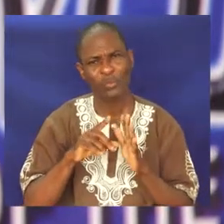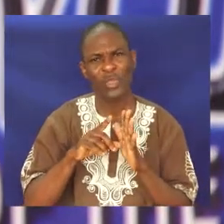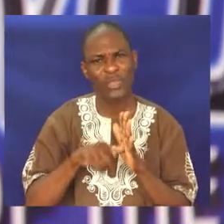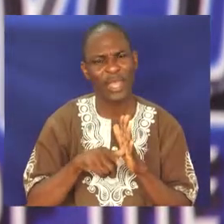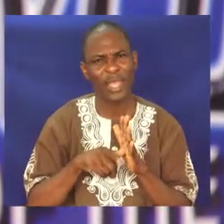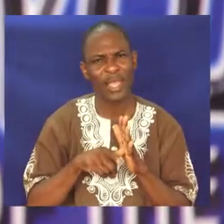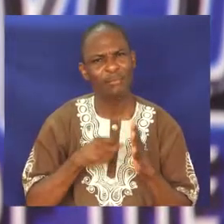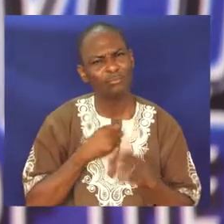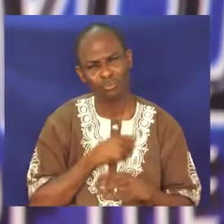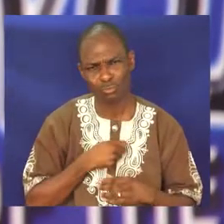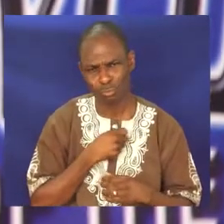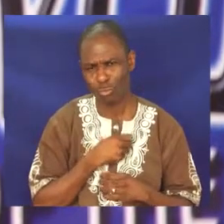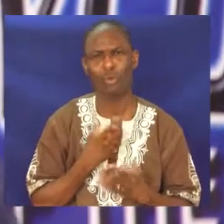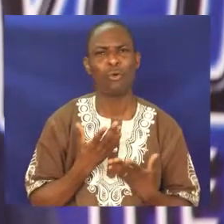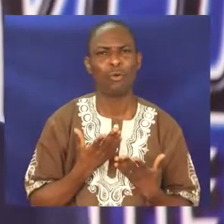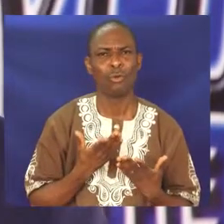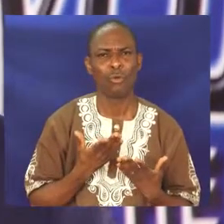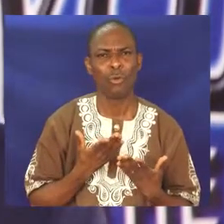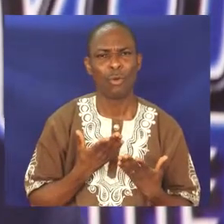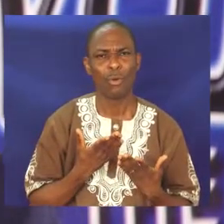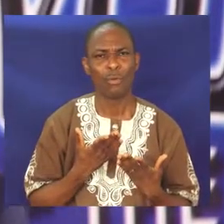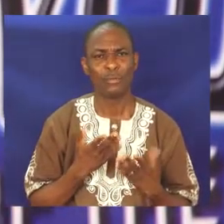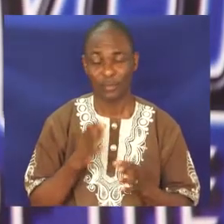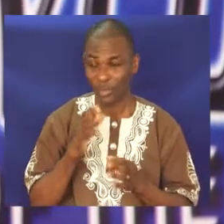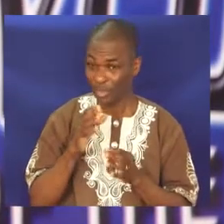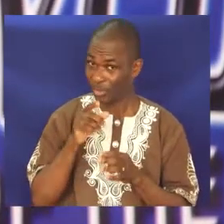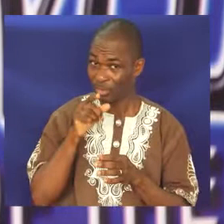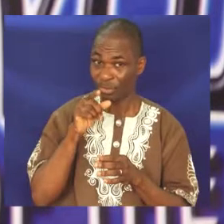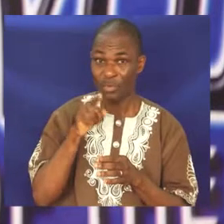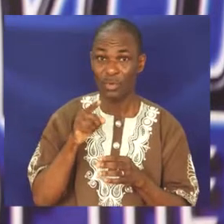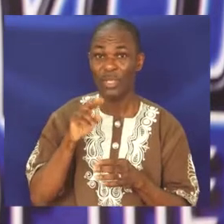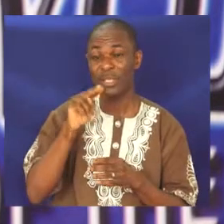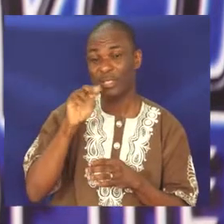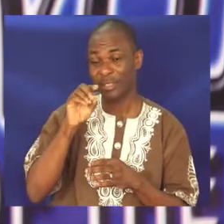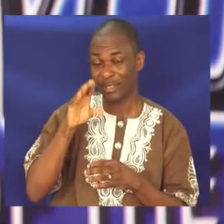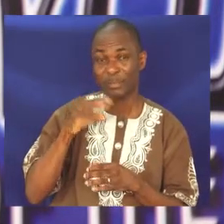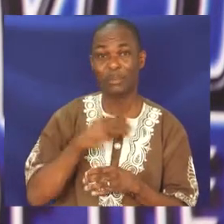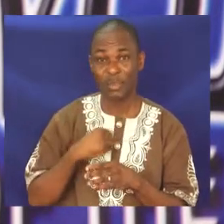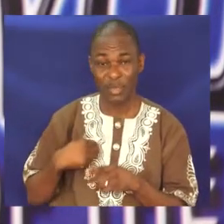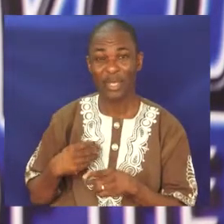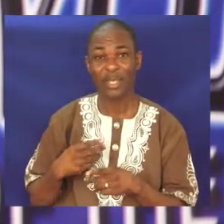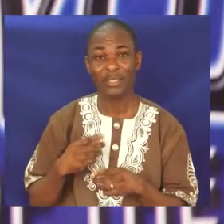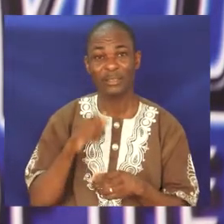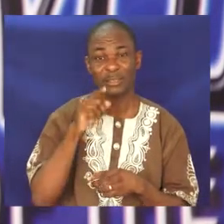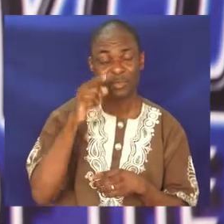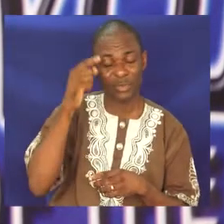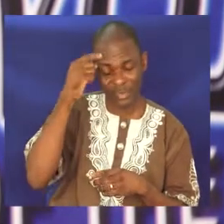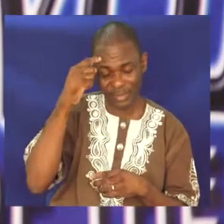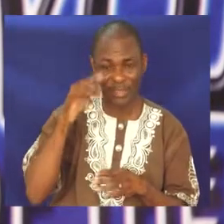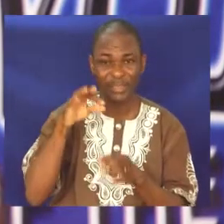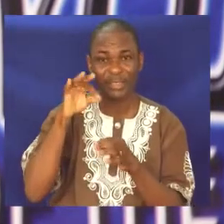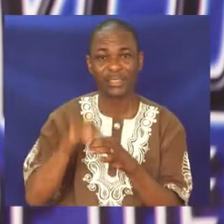kakra so we ye NDC ni na wadwe ye o se ya to